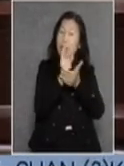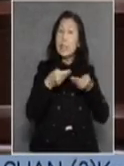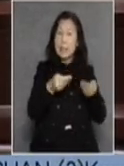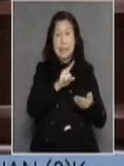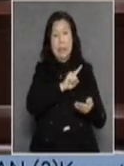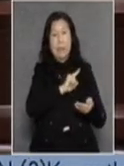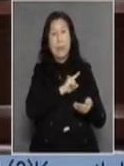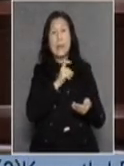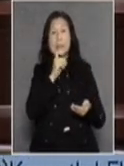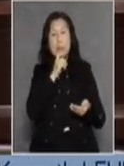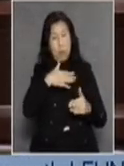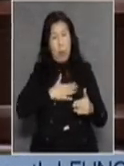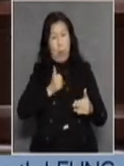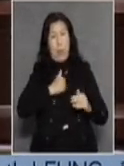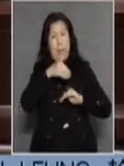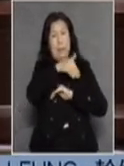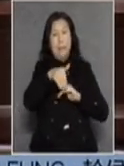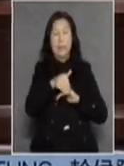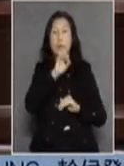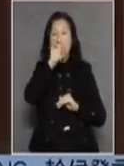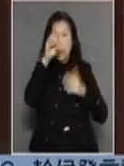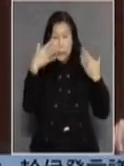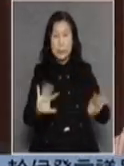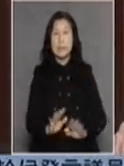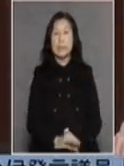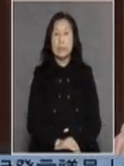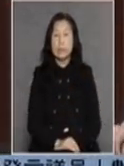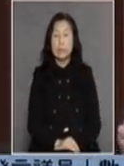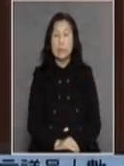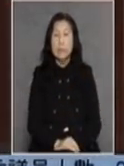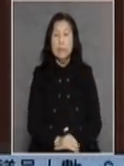部署好。謹此陳辭。 謝偉銓議員。